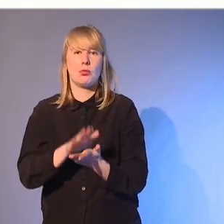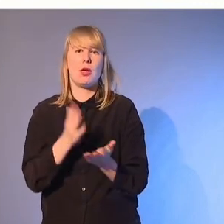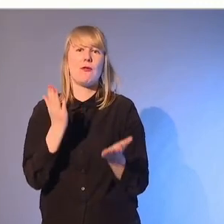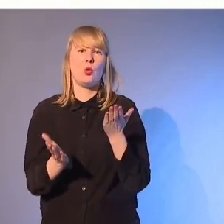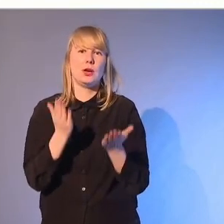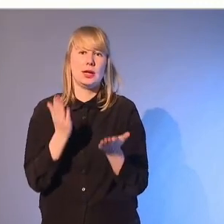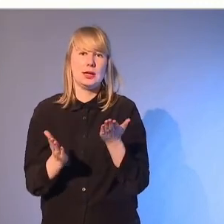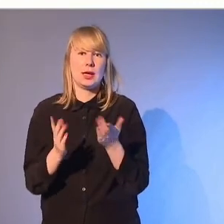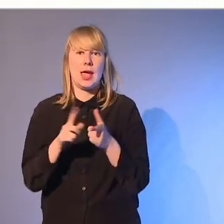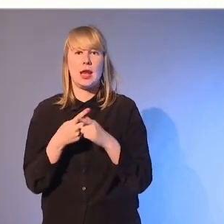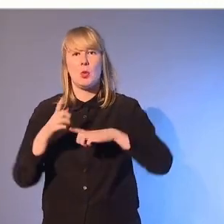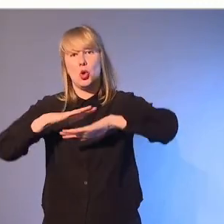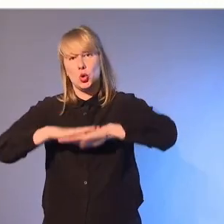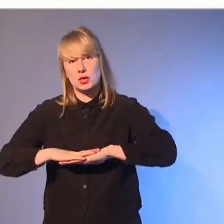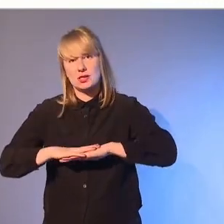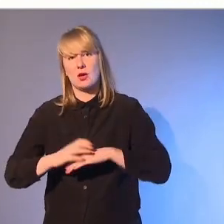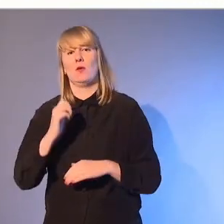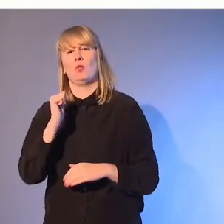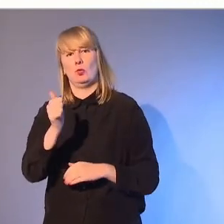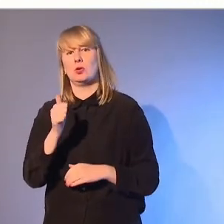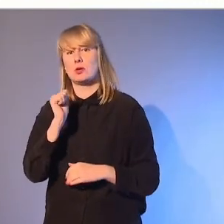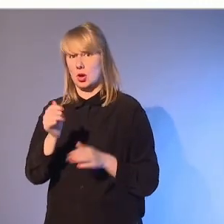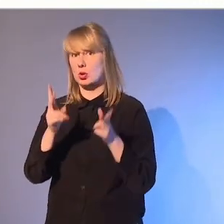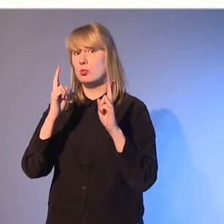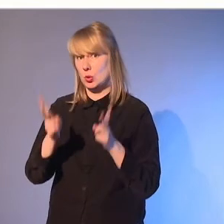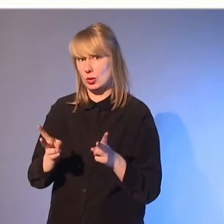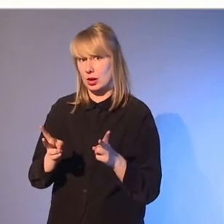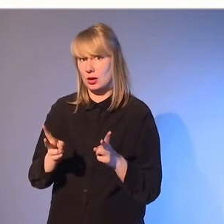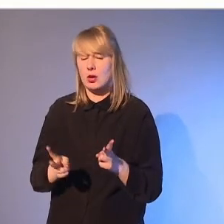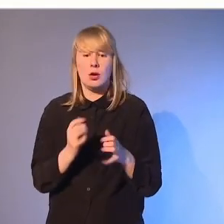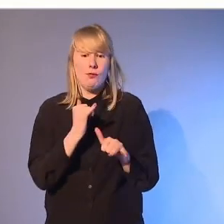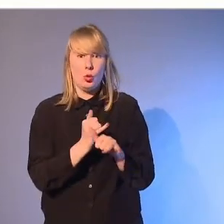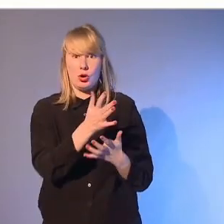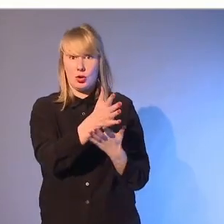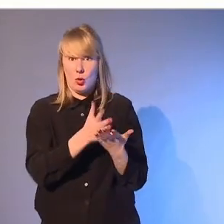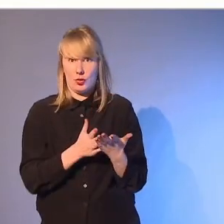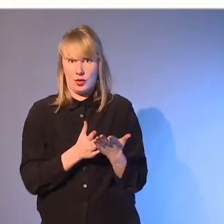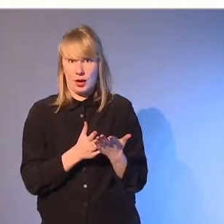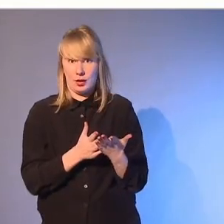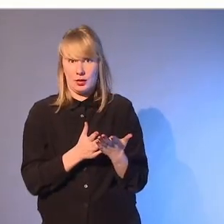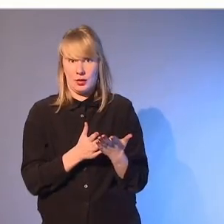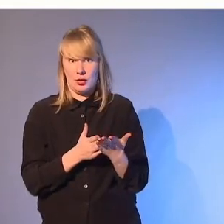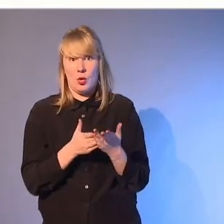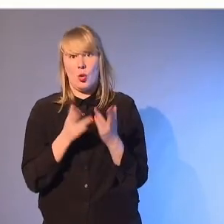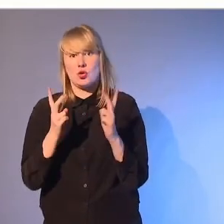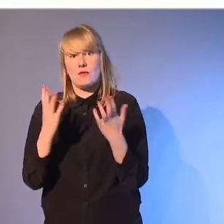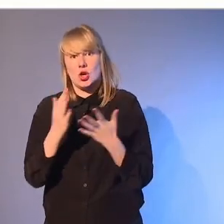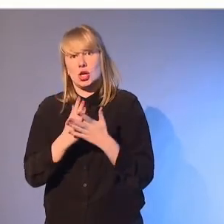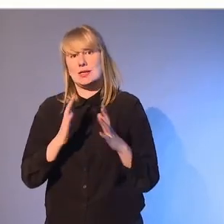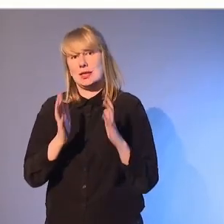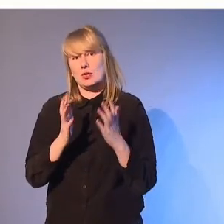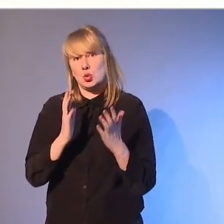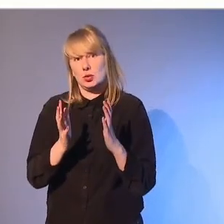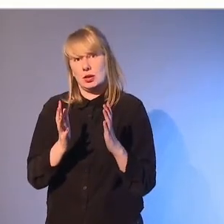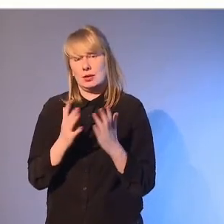og begrunnelsene for hvorfor vi skal bruke det, på hvilken måte i de situasjonene som vi skal bruke det, og